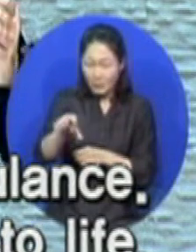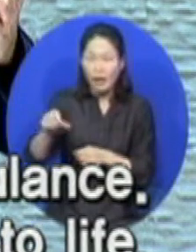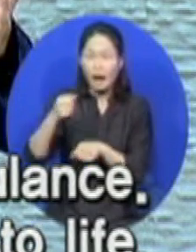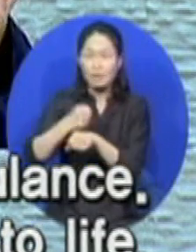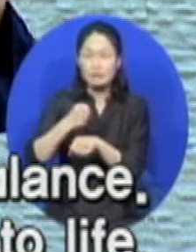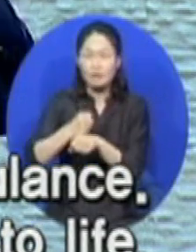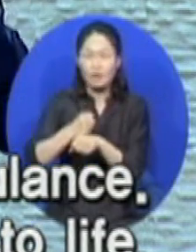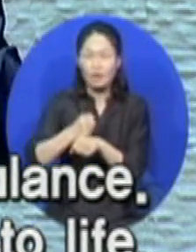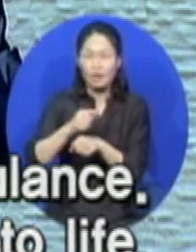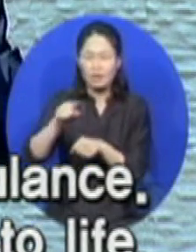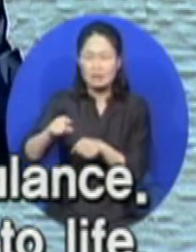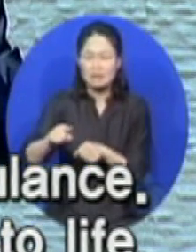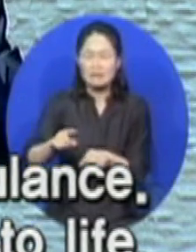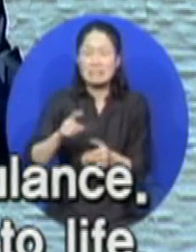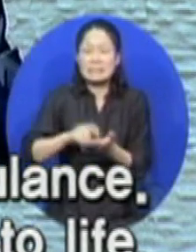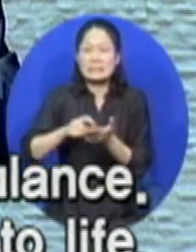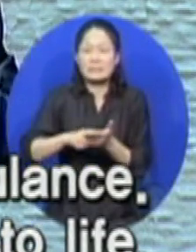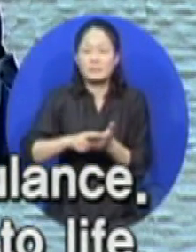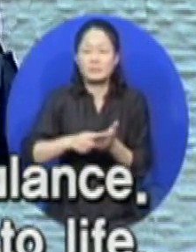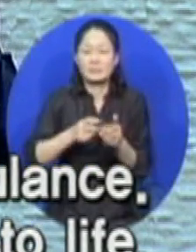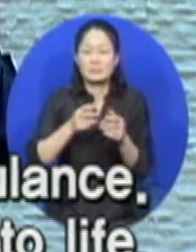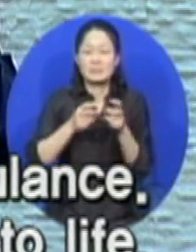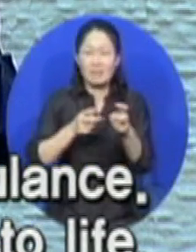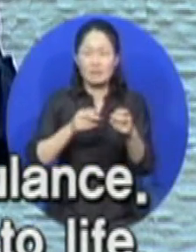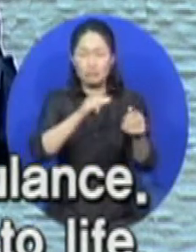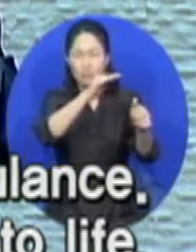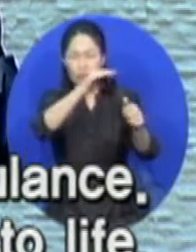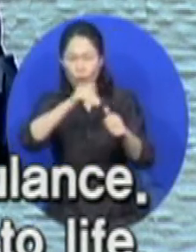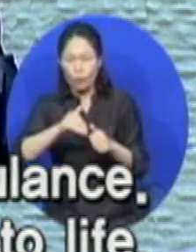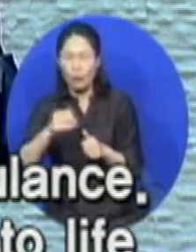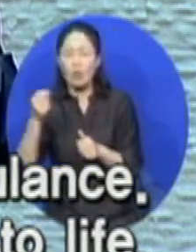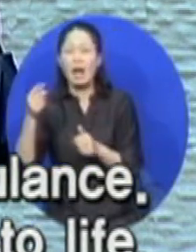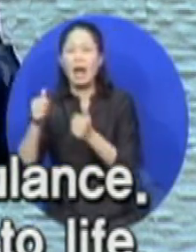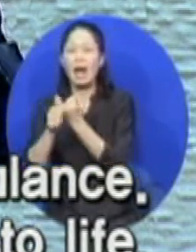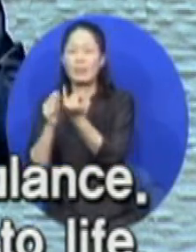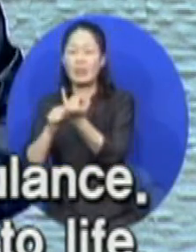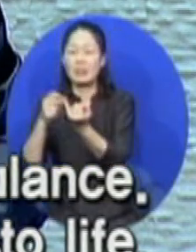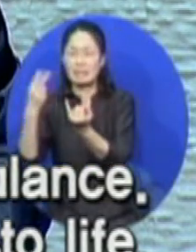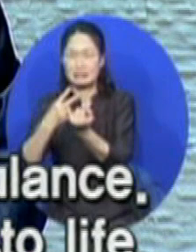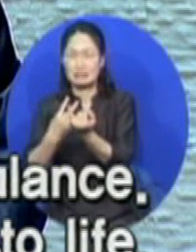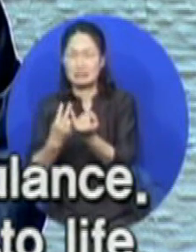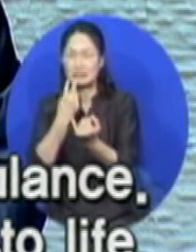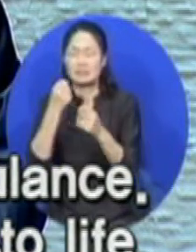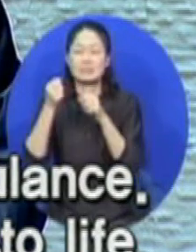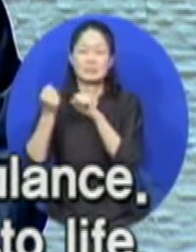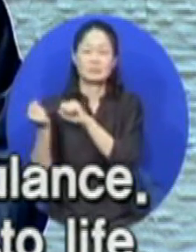그리고는 응급차를 부르고 그리고 아내가 다시 살아났습니다